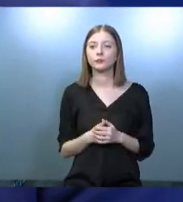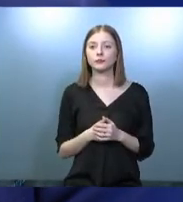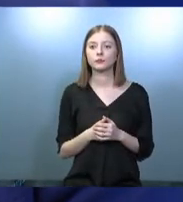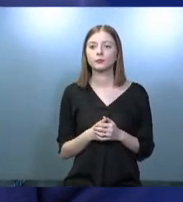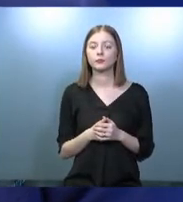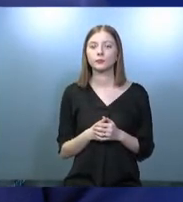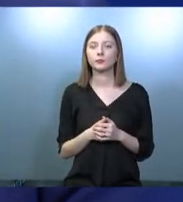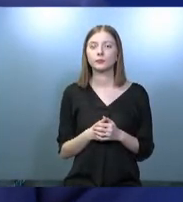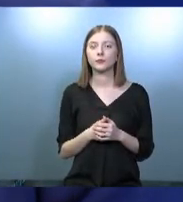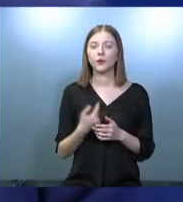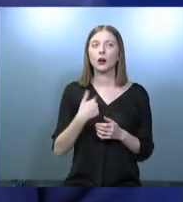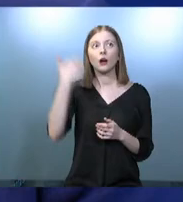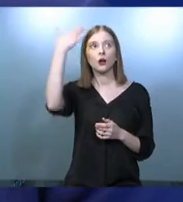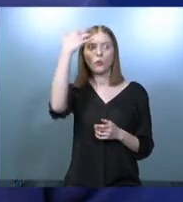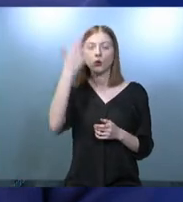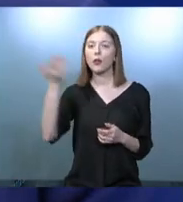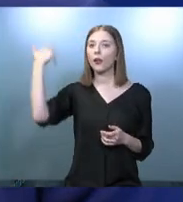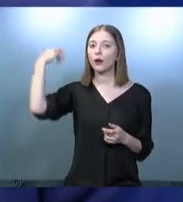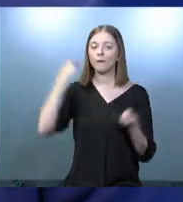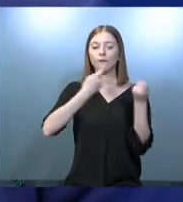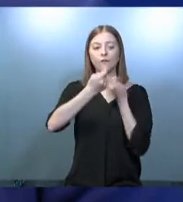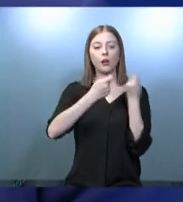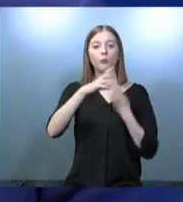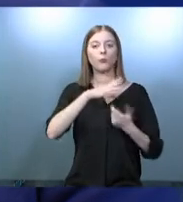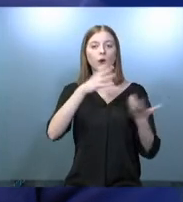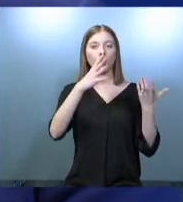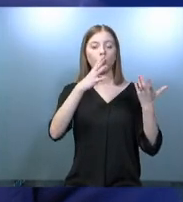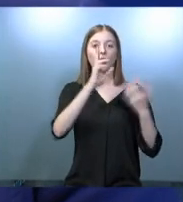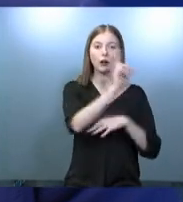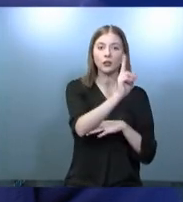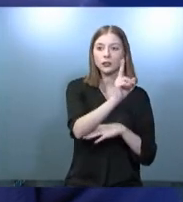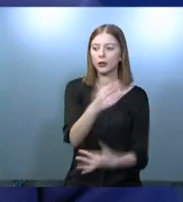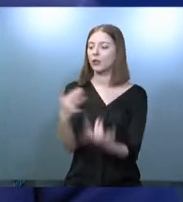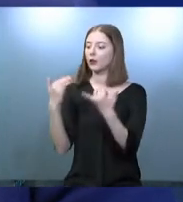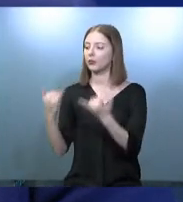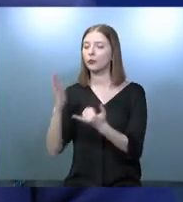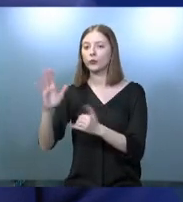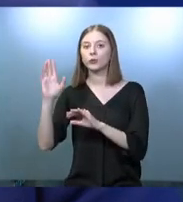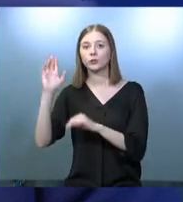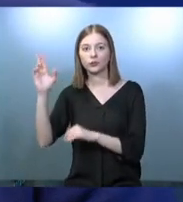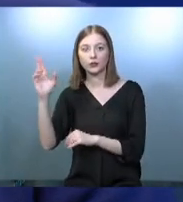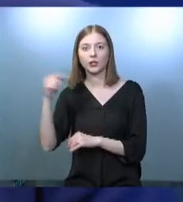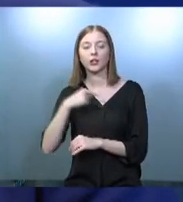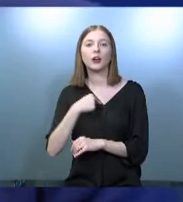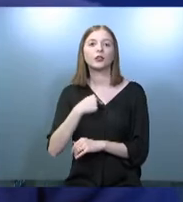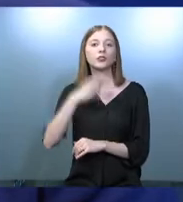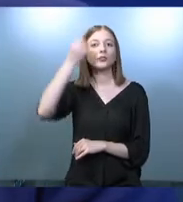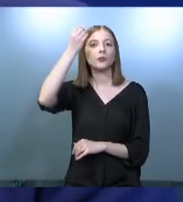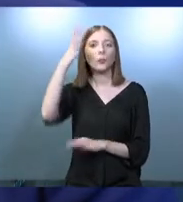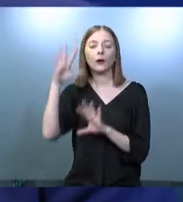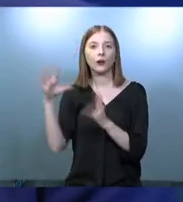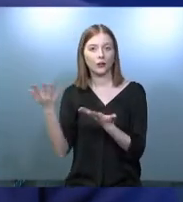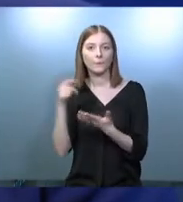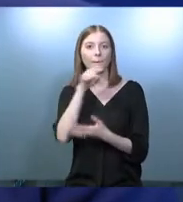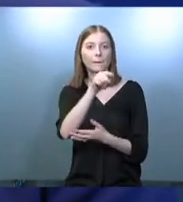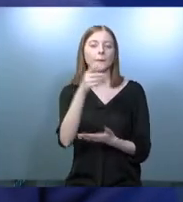buvusiai valdžiai ir prieš tai ir esančiai dabar tikrai, matomai ir daugelį rajonų, nes kadangi man tenka vykti